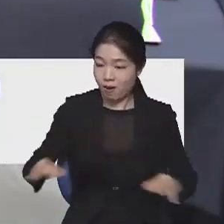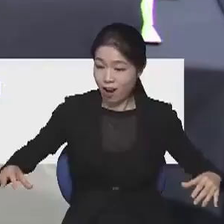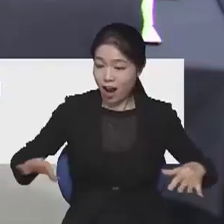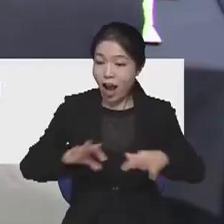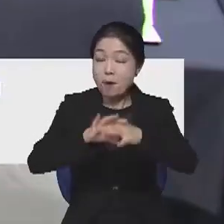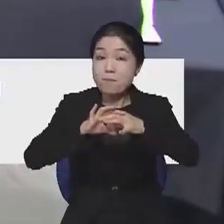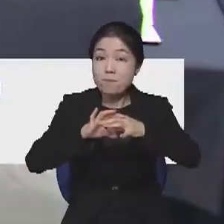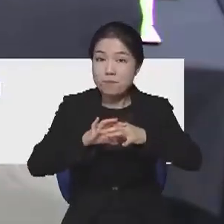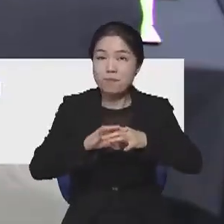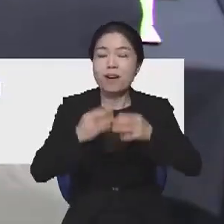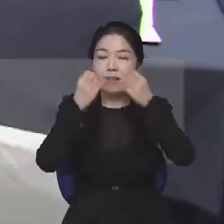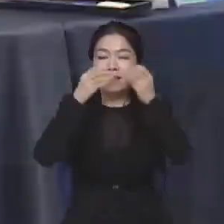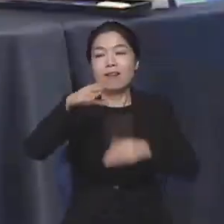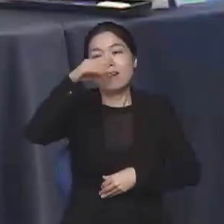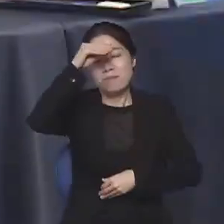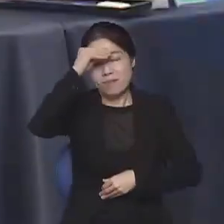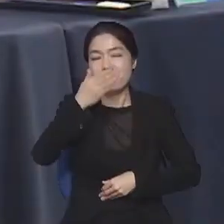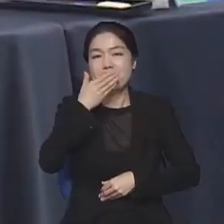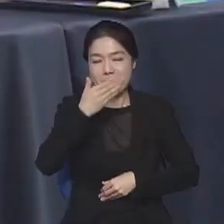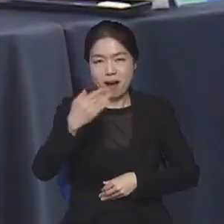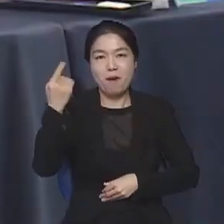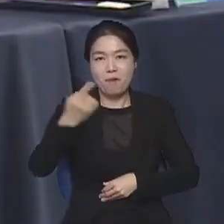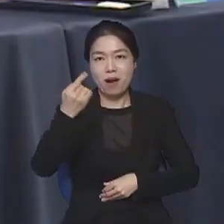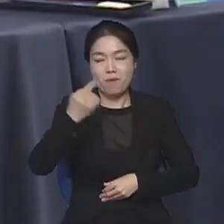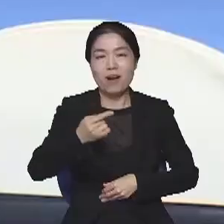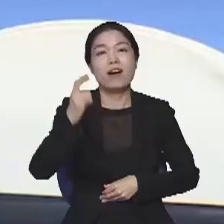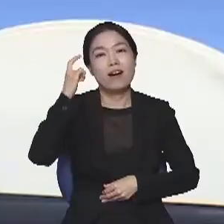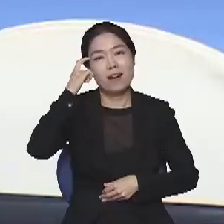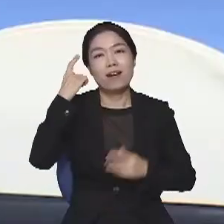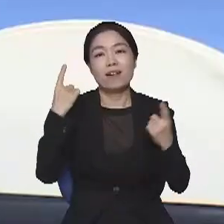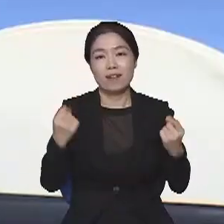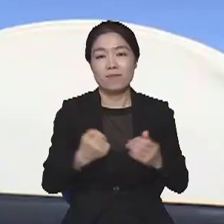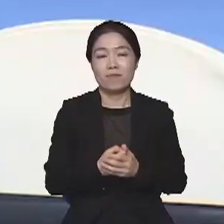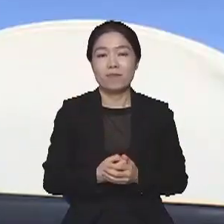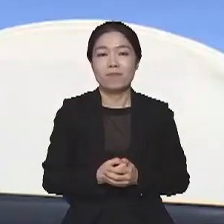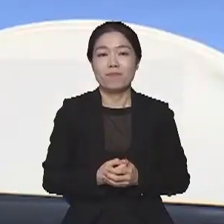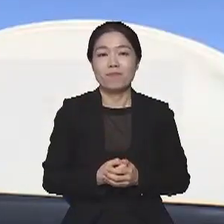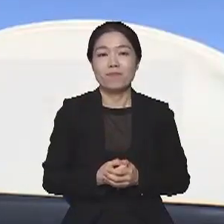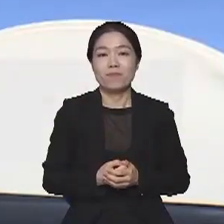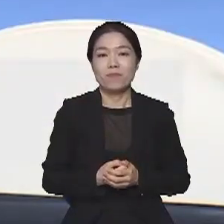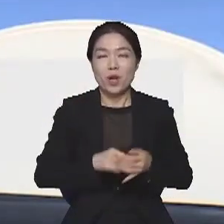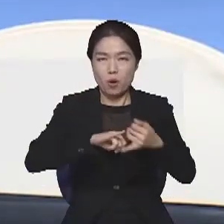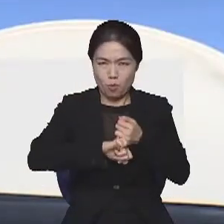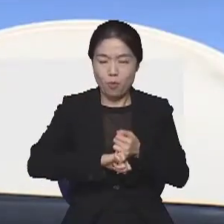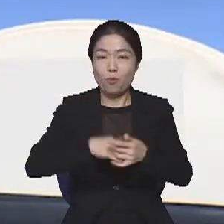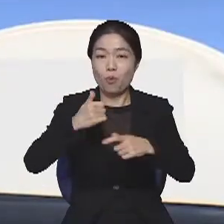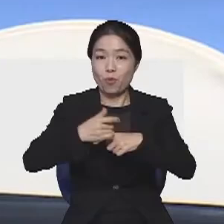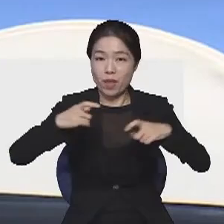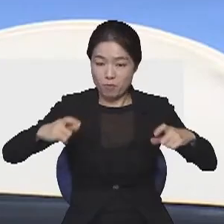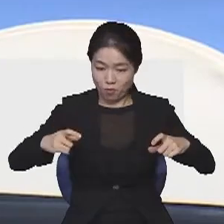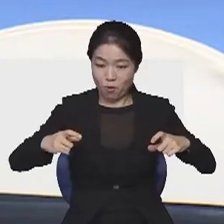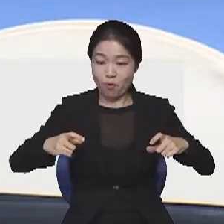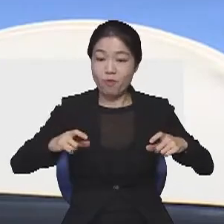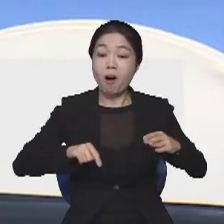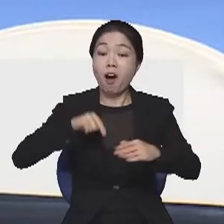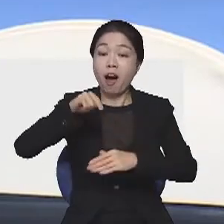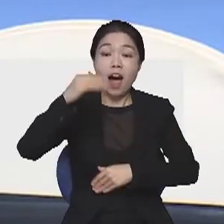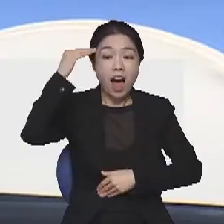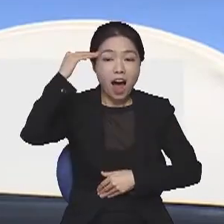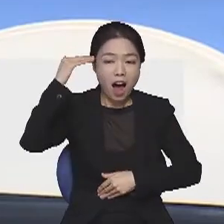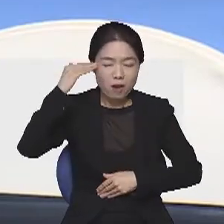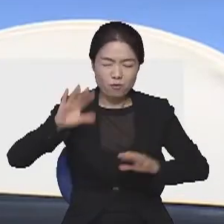새로운 모델이 될 것이라고 의미를 부여했습니다. 반드시 호남권을 넘어서